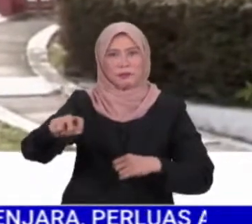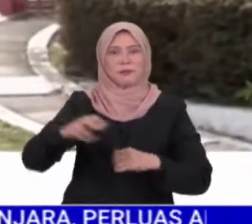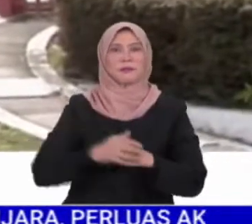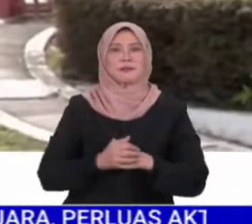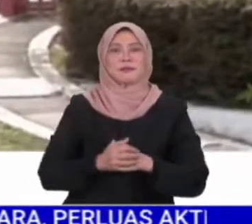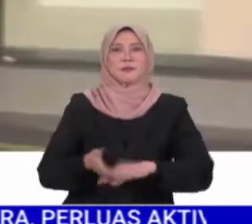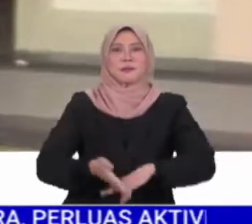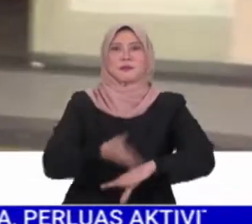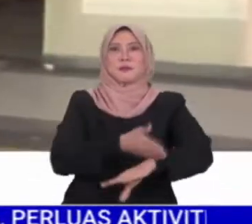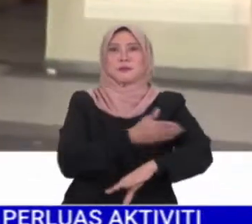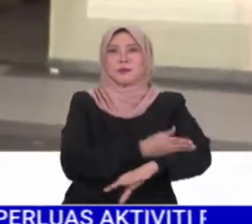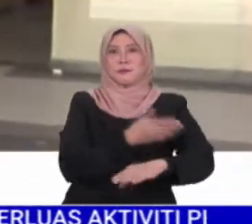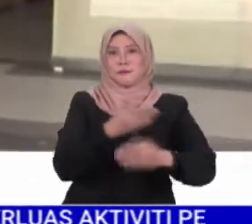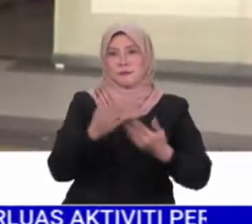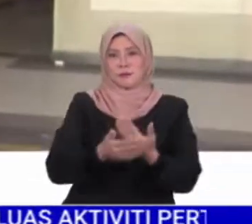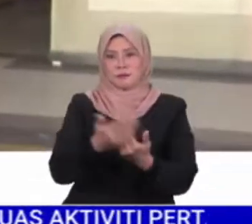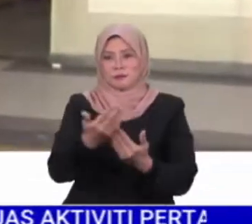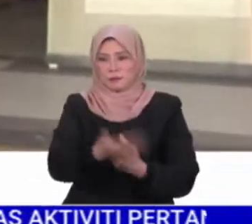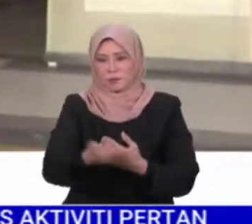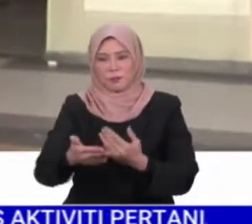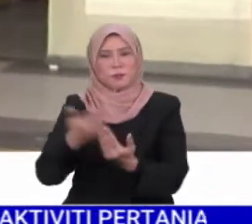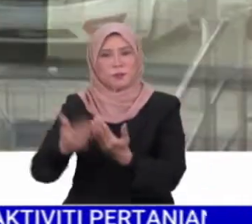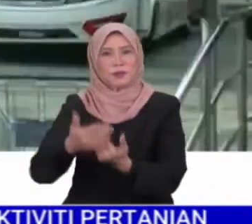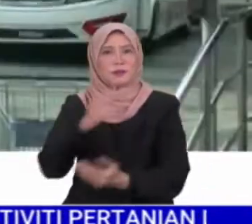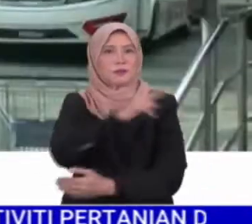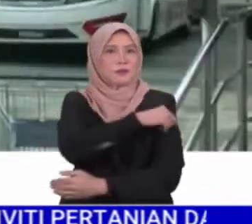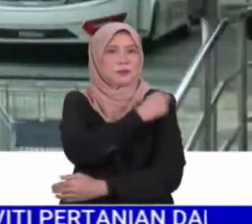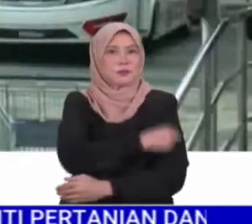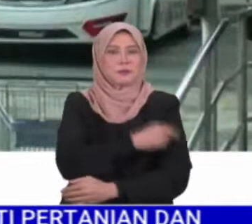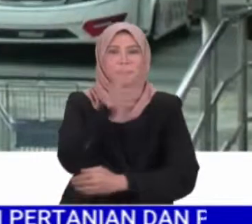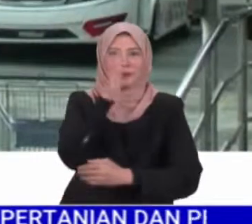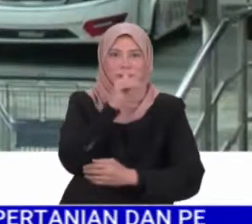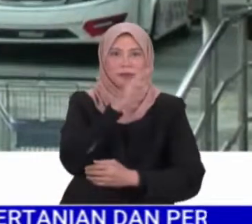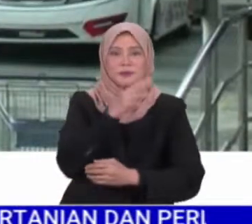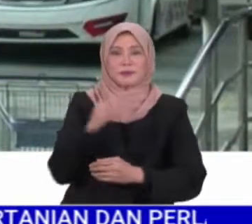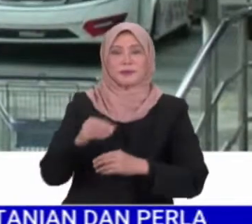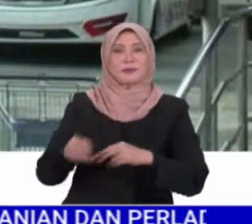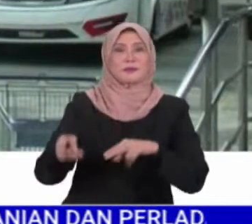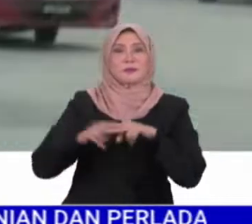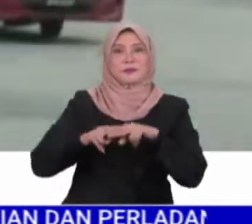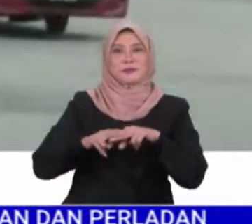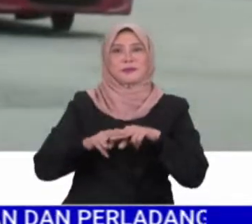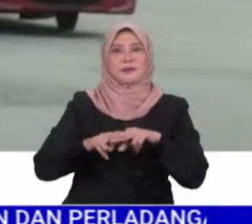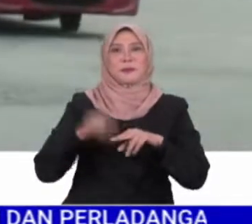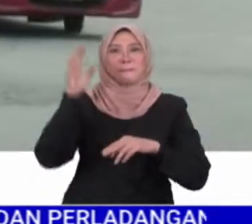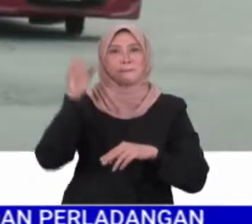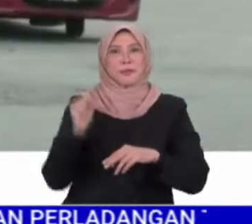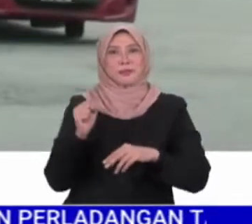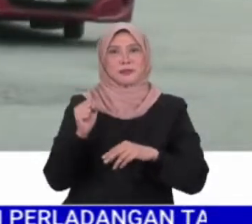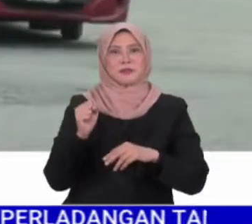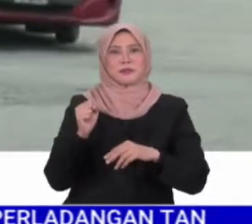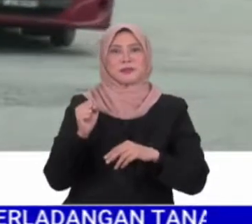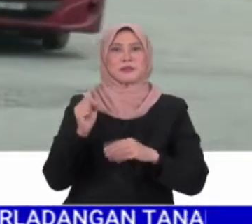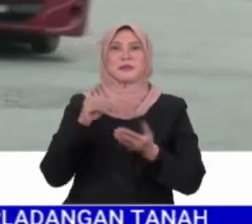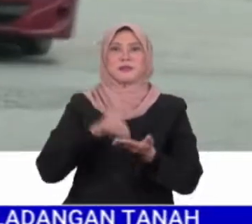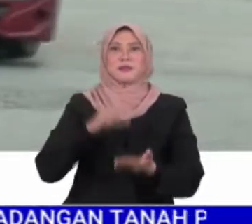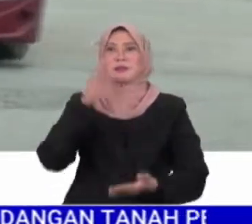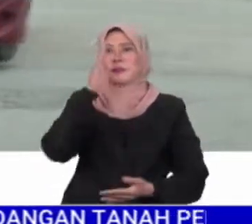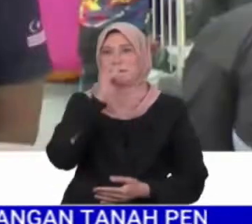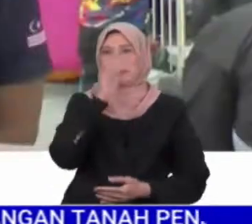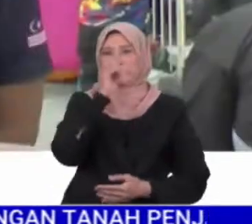terutama penambahbaikan fasiliti kesihatan di Hospital Melaka serta penambahan laluan perkhidmatan bas henti-henti di